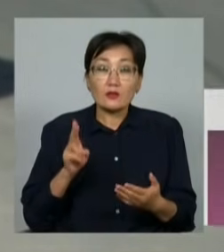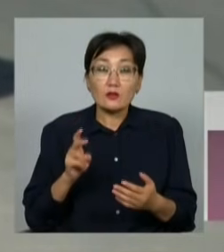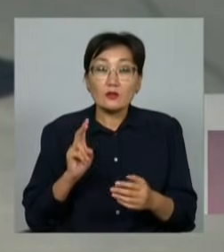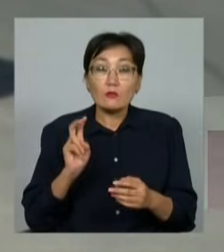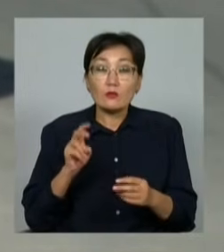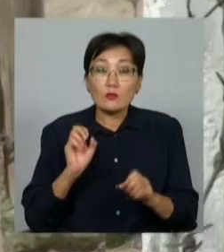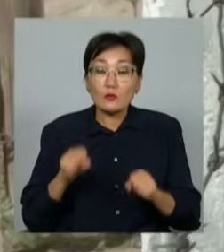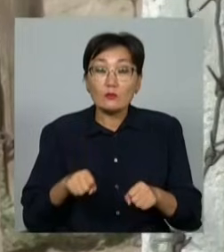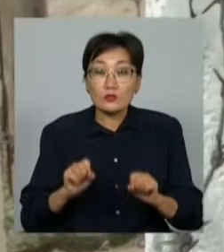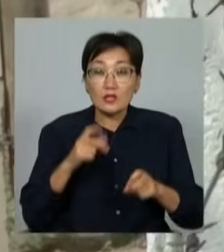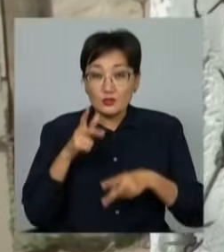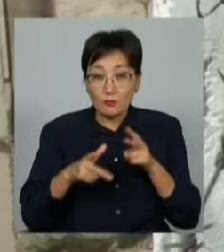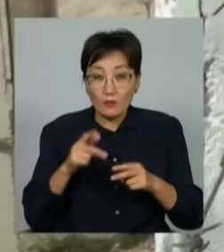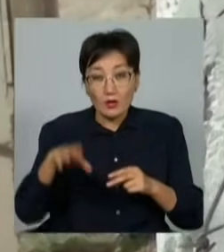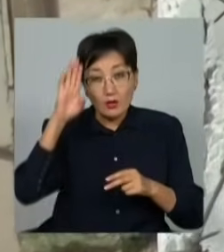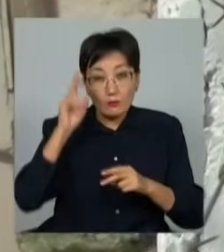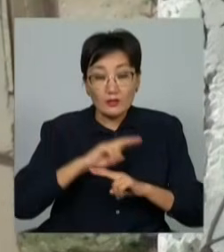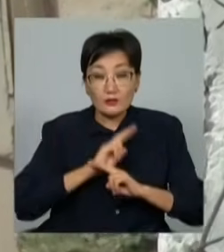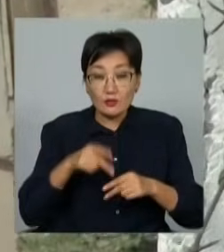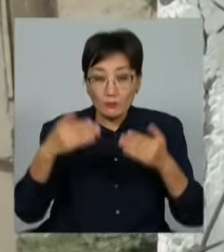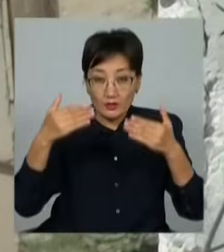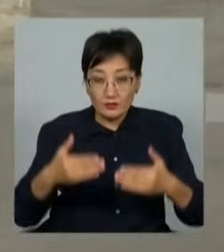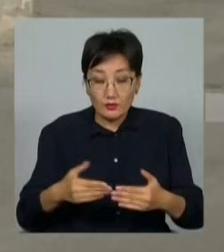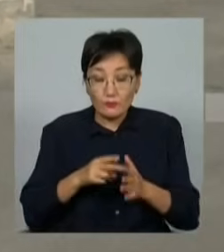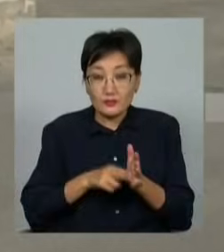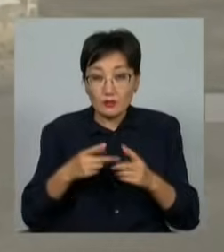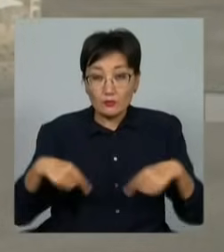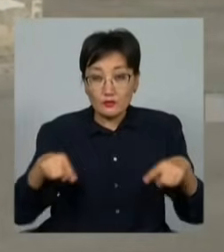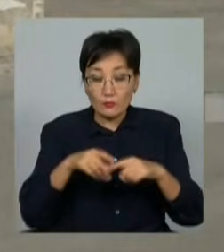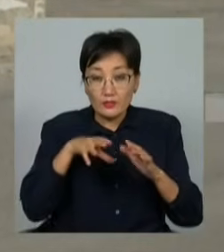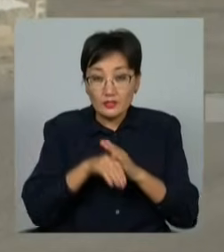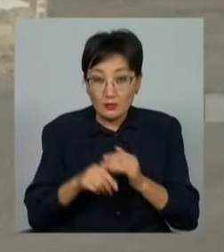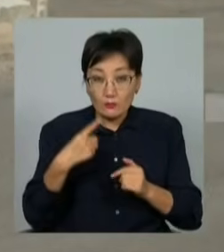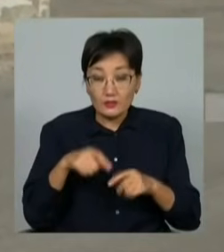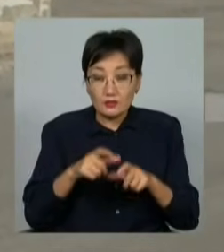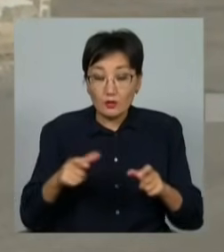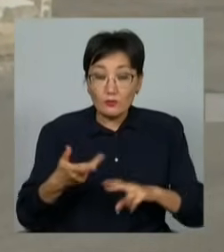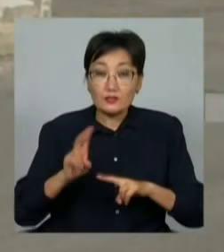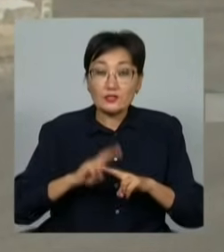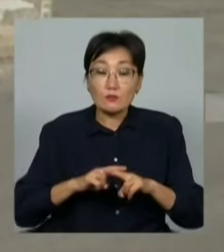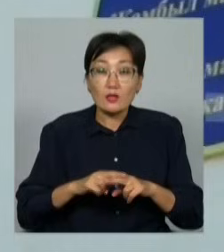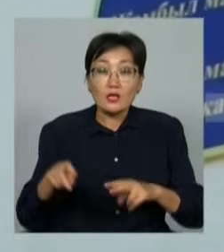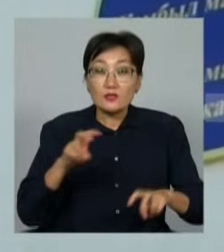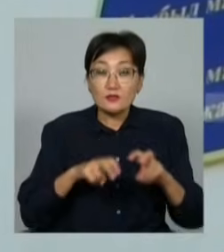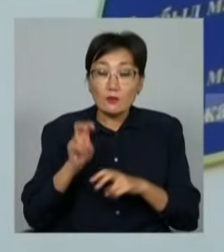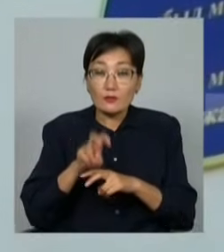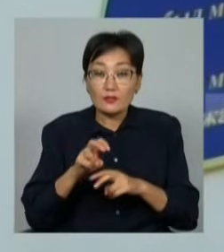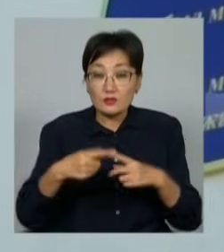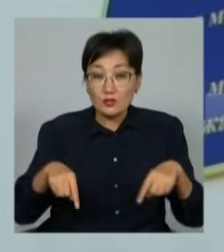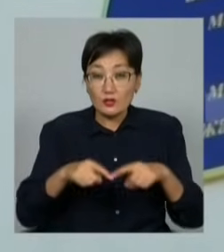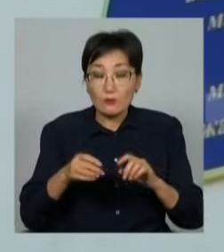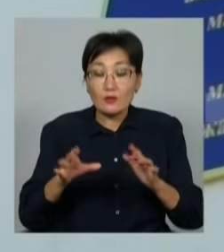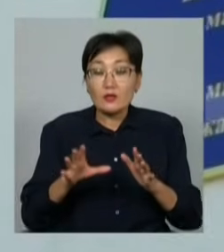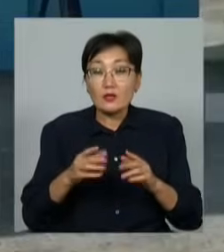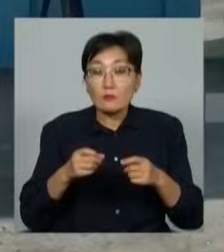айтуымыз керек? Баланы бақилық қылған қабырға теміржол депосына қарасты дейді тұрғындар, сондықтан іздеп бардық. Бірақ мекеме